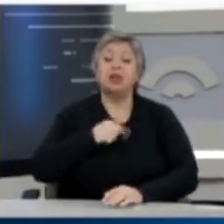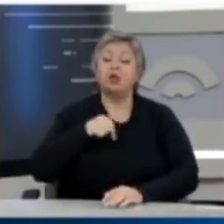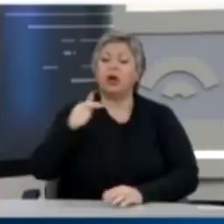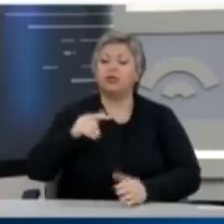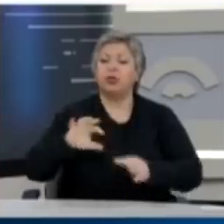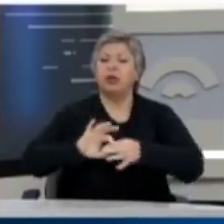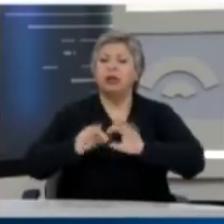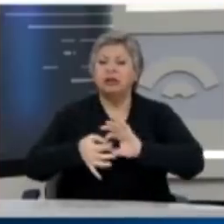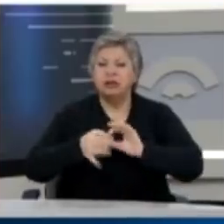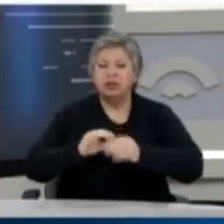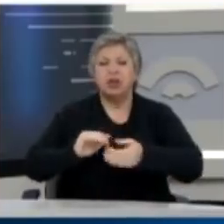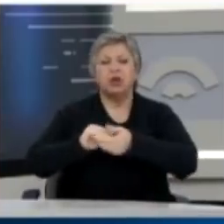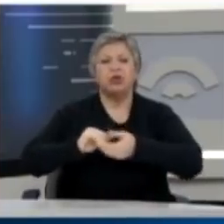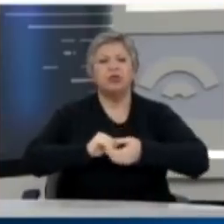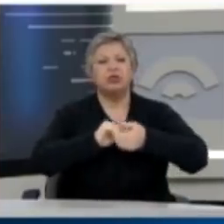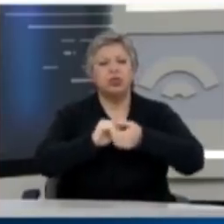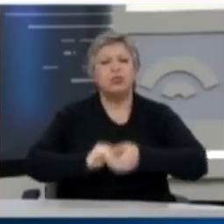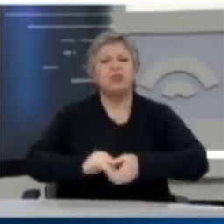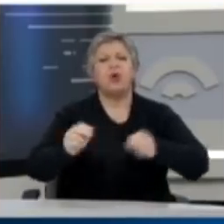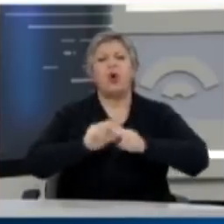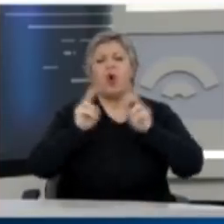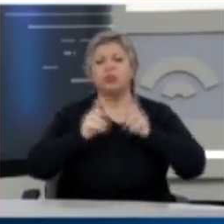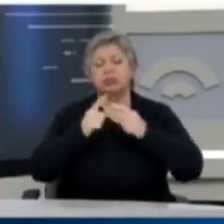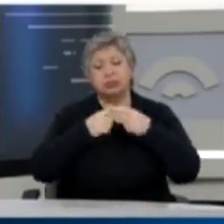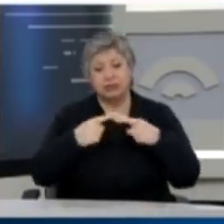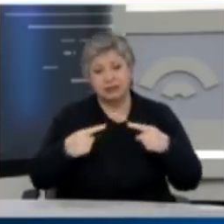εργατικά κέντρα, συνομοσπονδίες,